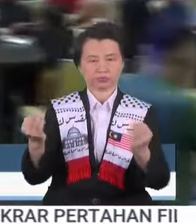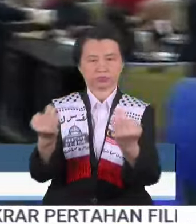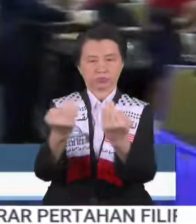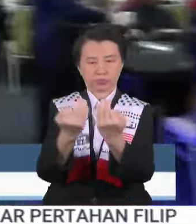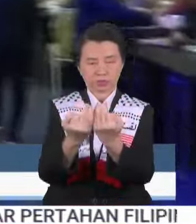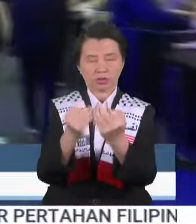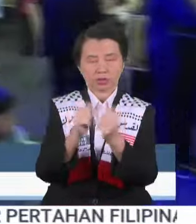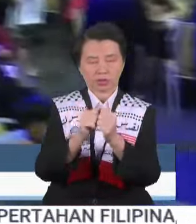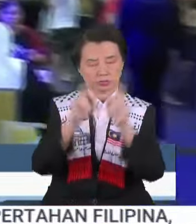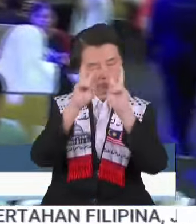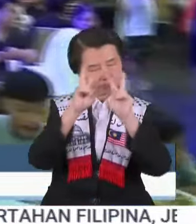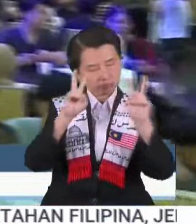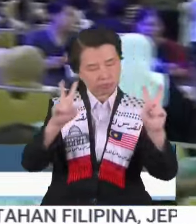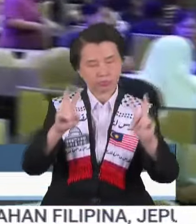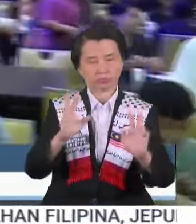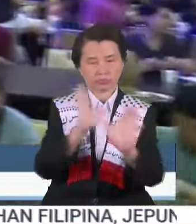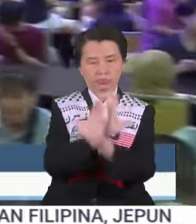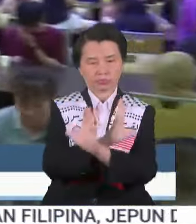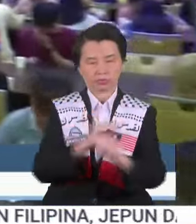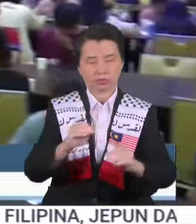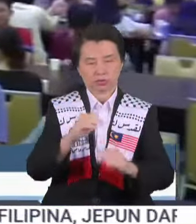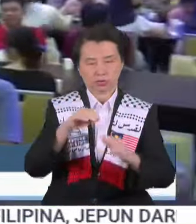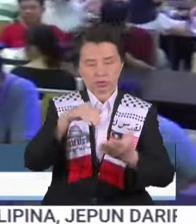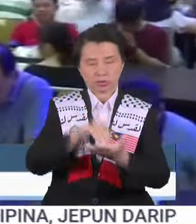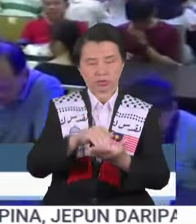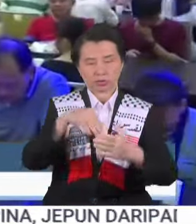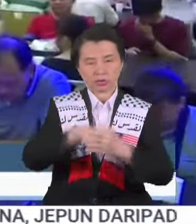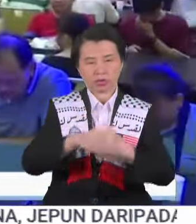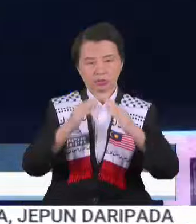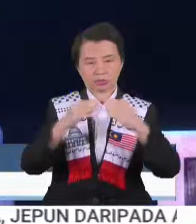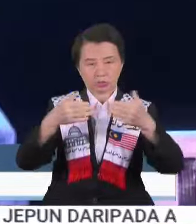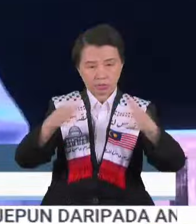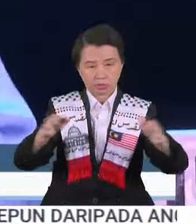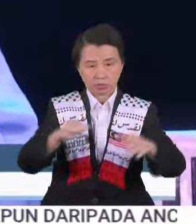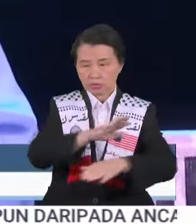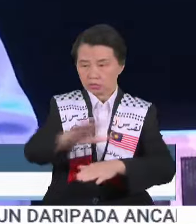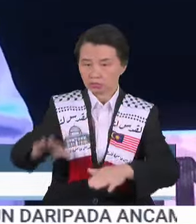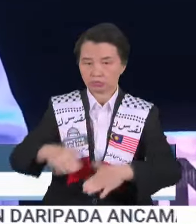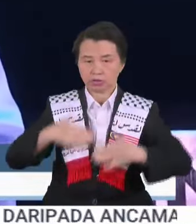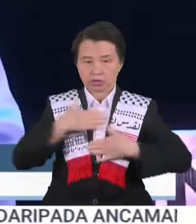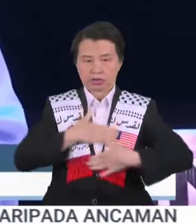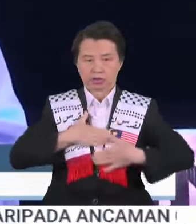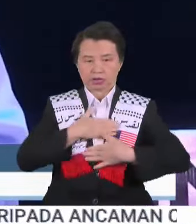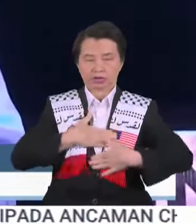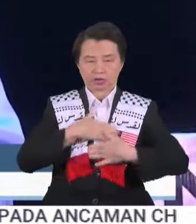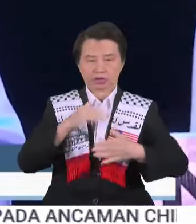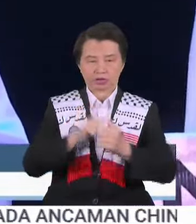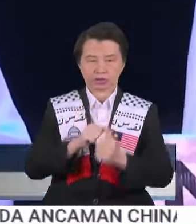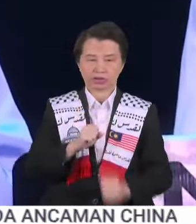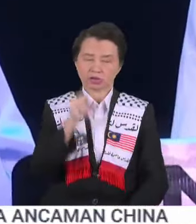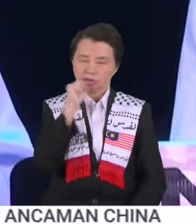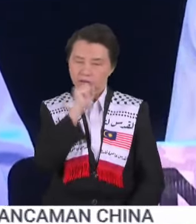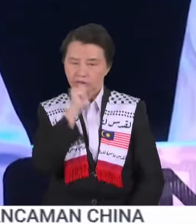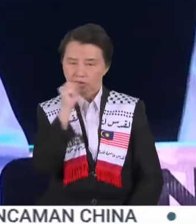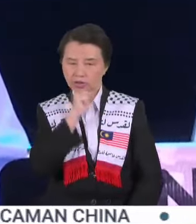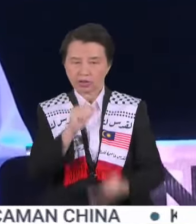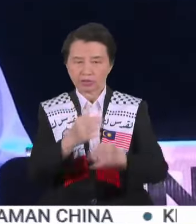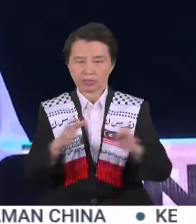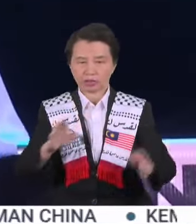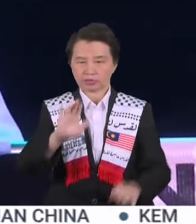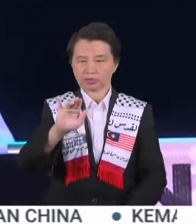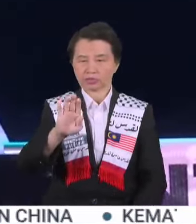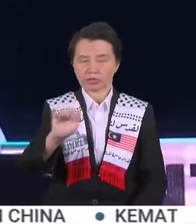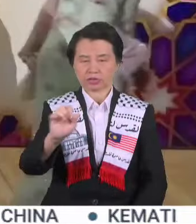mencerminkan keharmonian Sarawak. Pada rumah terbuka itu, orang ramai turut dihiburkan dengan dendangan beberapa lagu dalam bahasa Iban